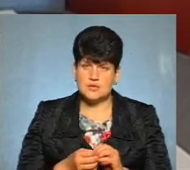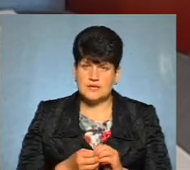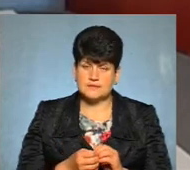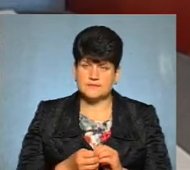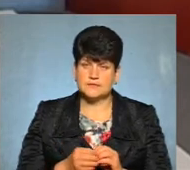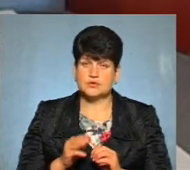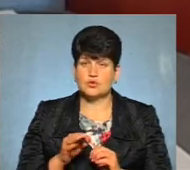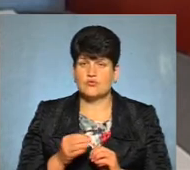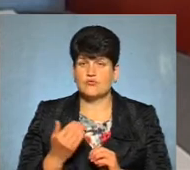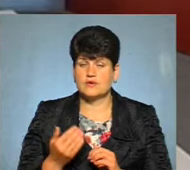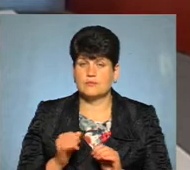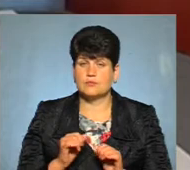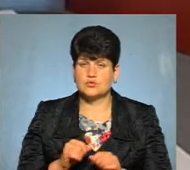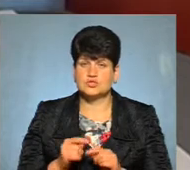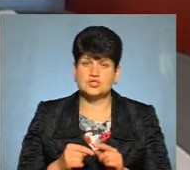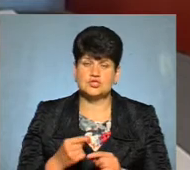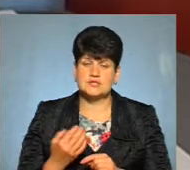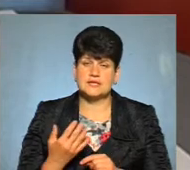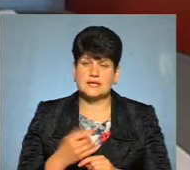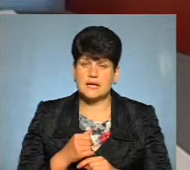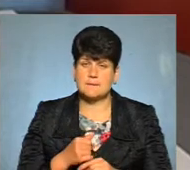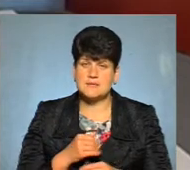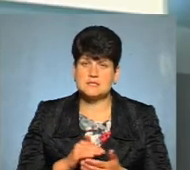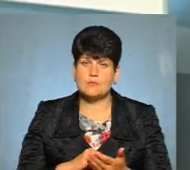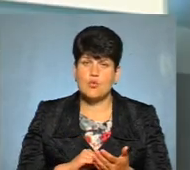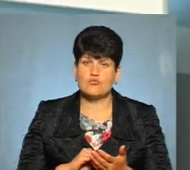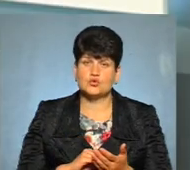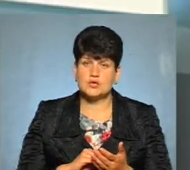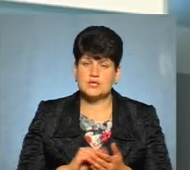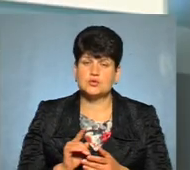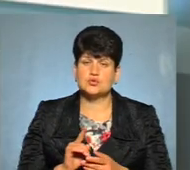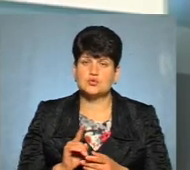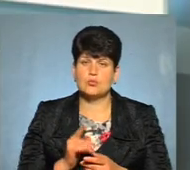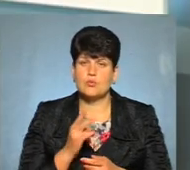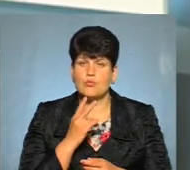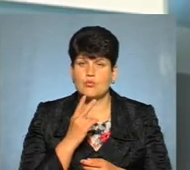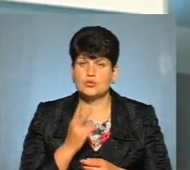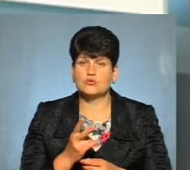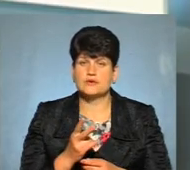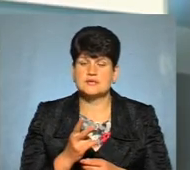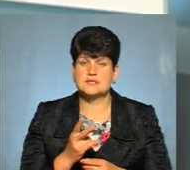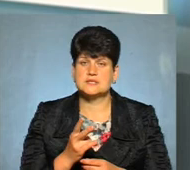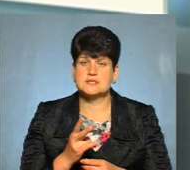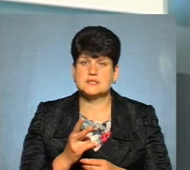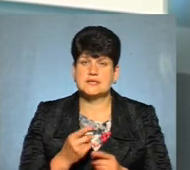ви можете через декілька місяців повторити, щоб просто подивитися на динаміку цих антитіл, як